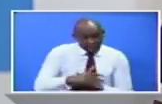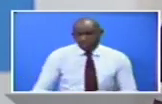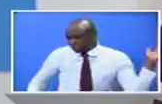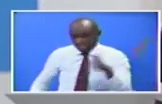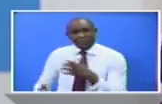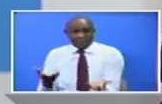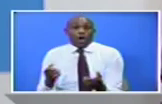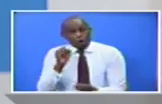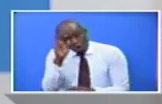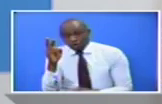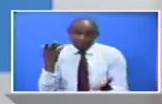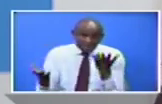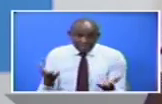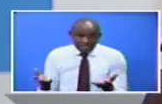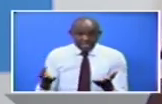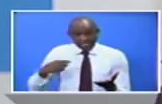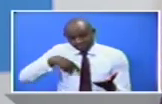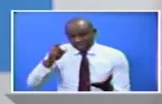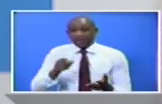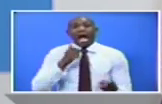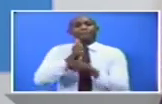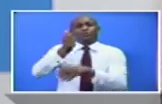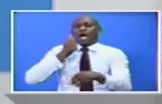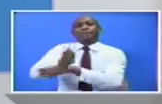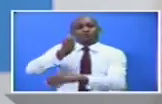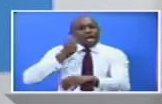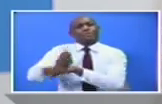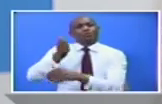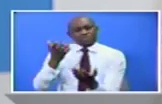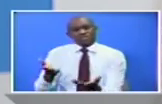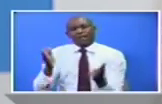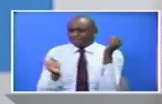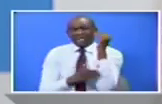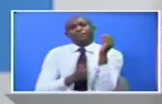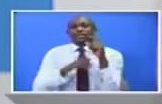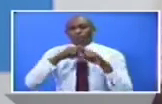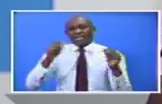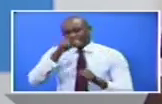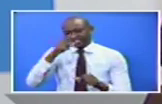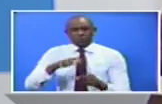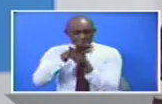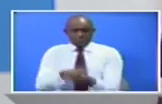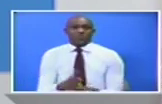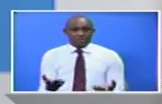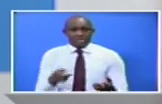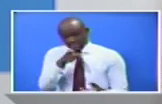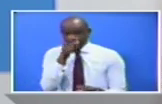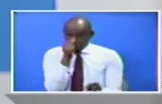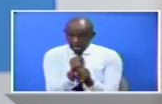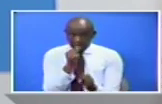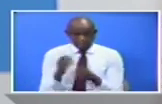hata kama si kuchapwa kuna ile matusi ya kutukanwa tu kama mfanyikazi. Na unajua hili ni group ya wafanyikazi